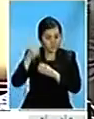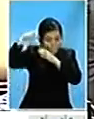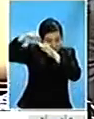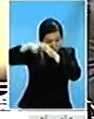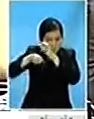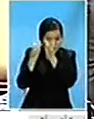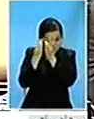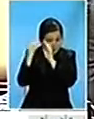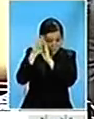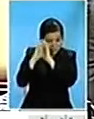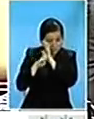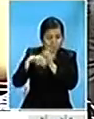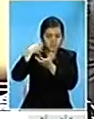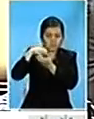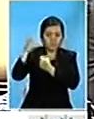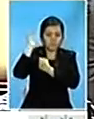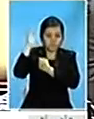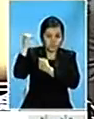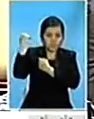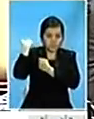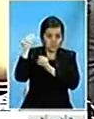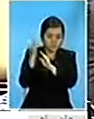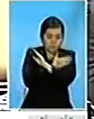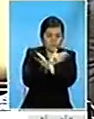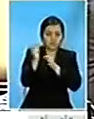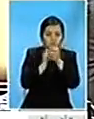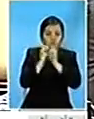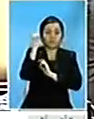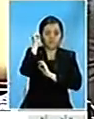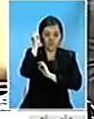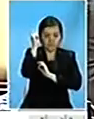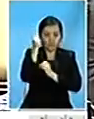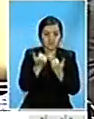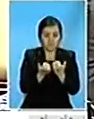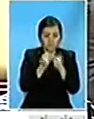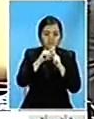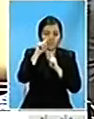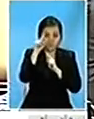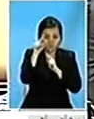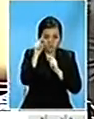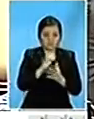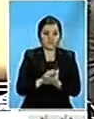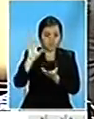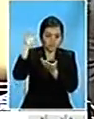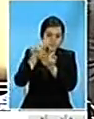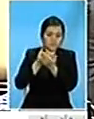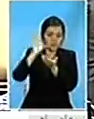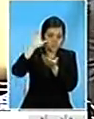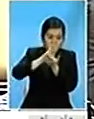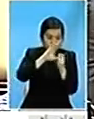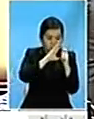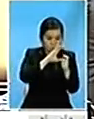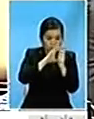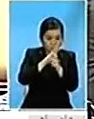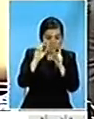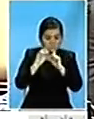มาณประจำปีฉบับนี้นะครับประเด็นแรกกระผมยอมรับครับว่างบประมาณรายจ่ายที่เรากำ